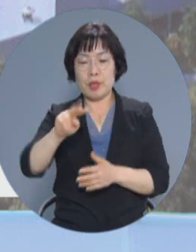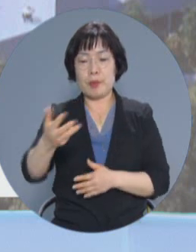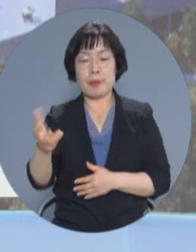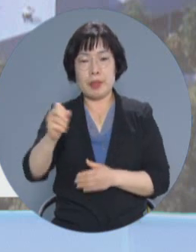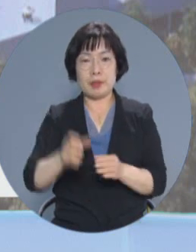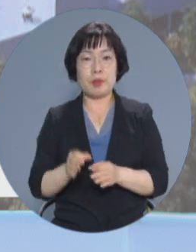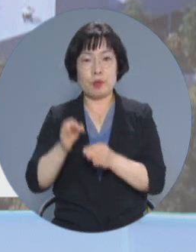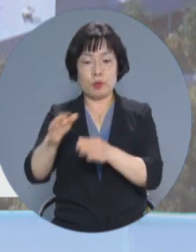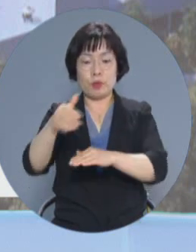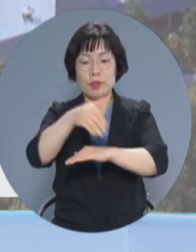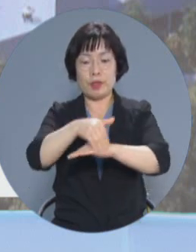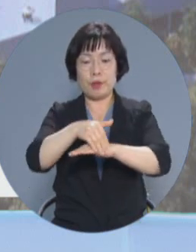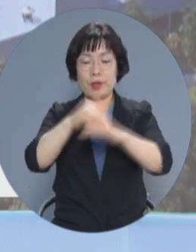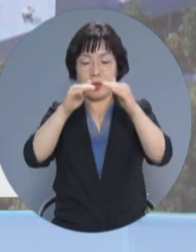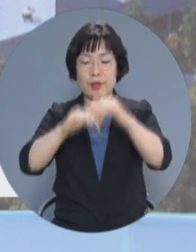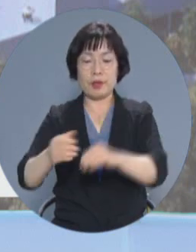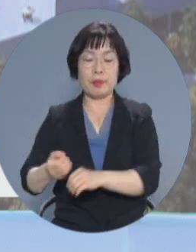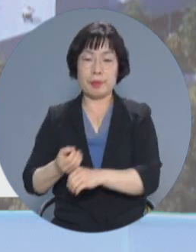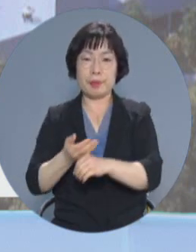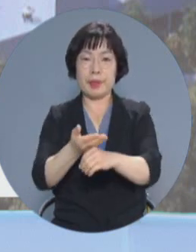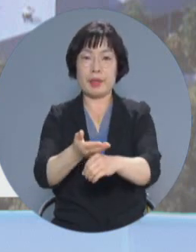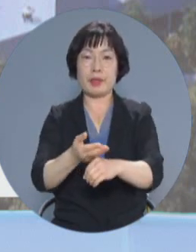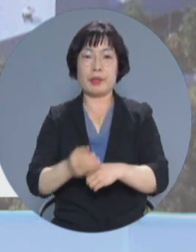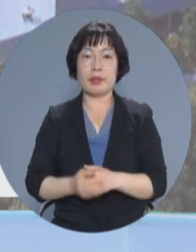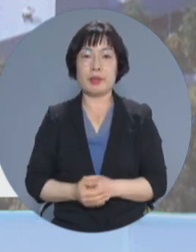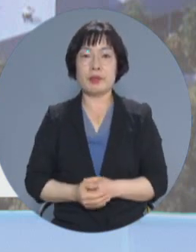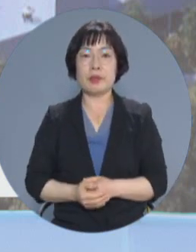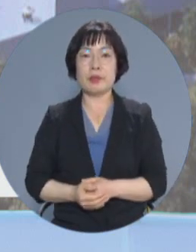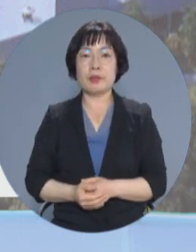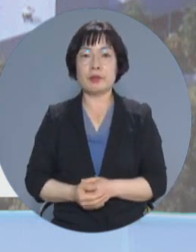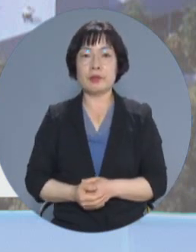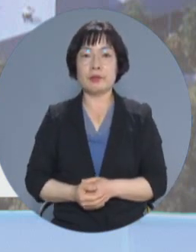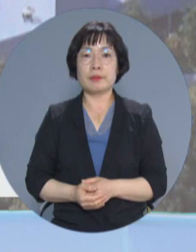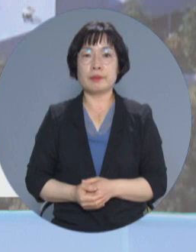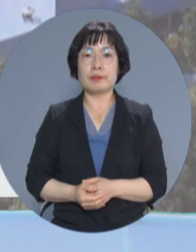원이 투입될 예정입니다. 최우식 기자가 보도합니다.